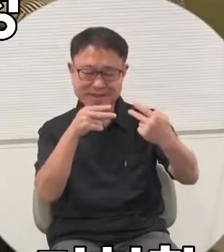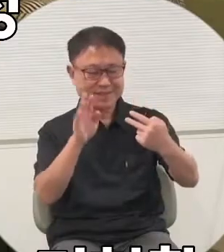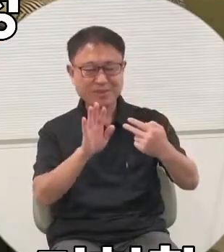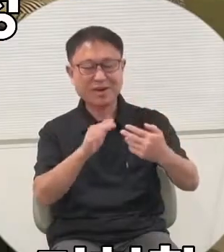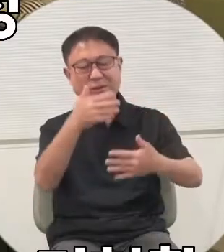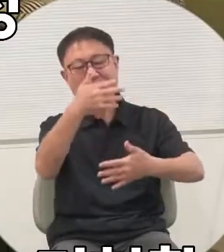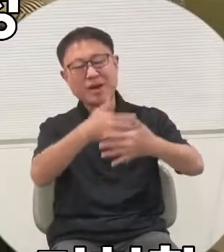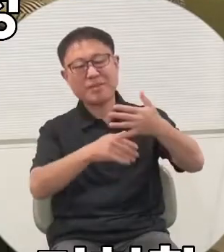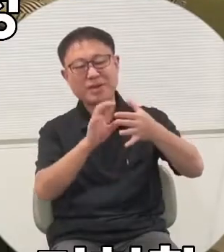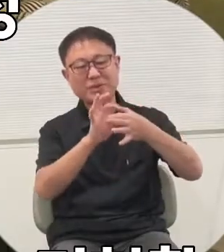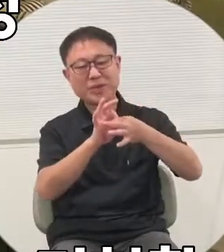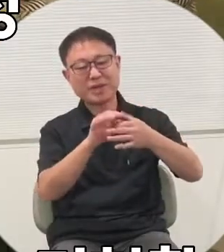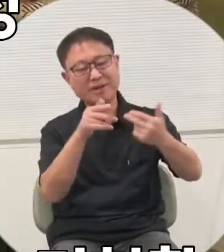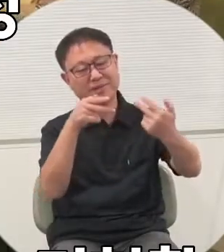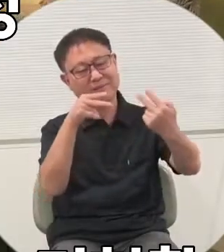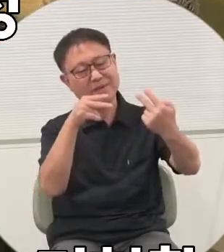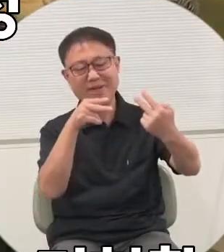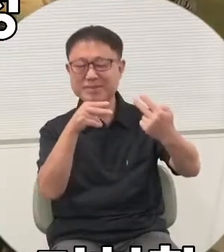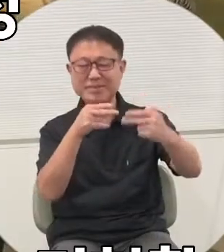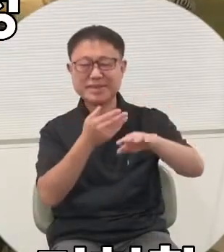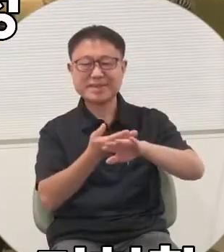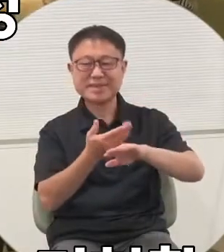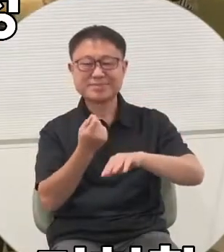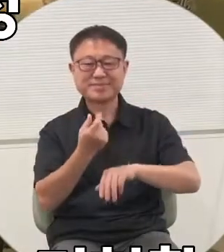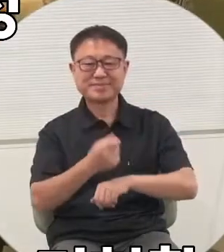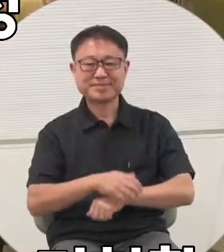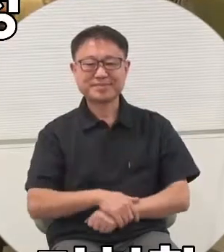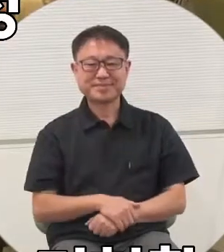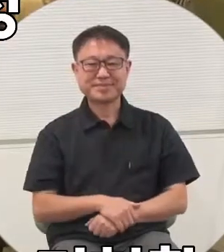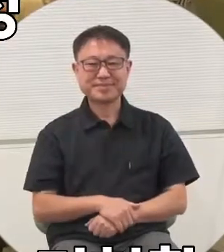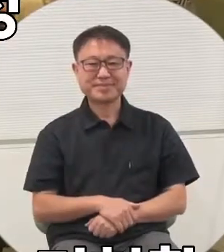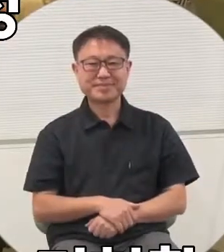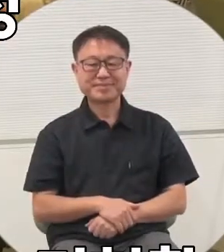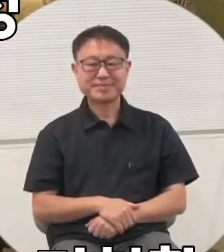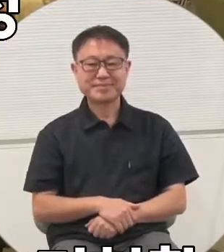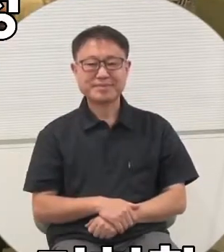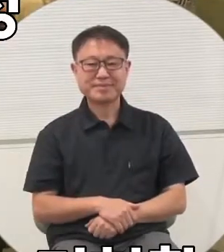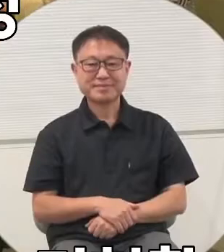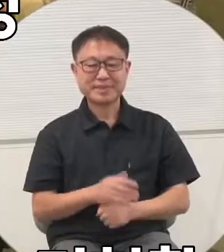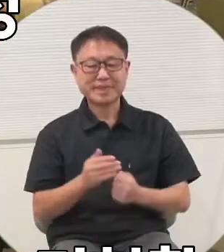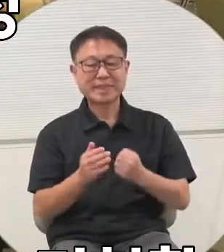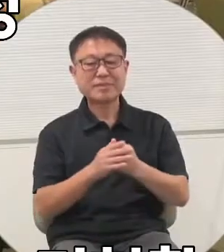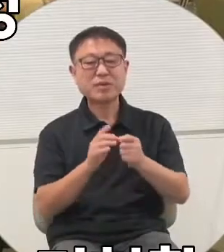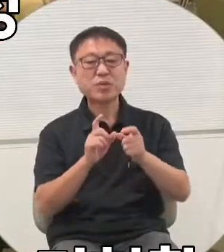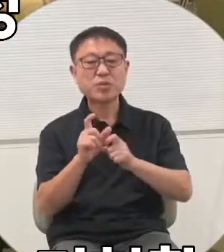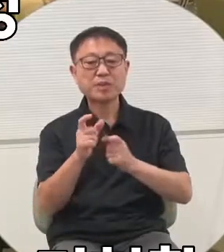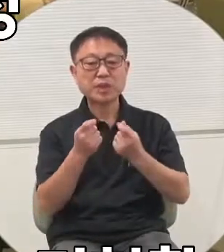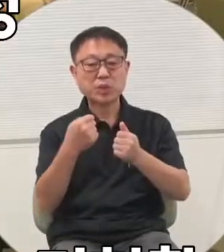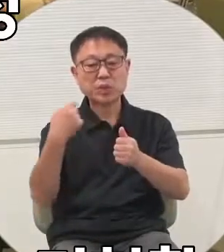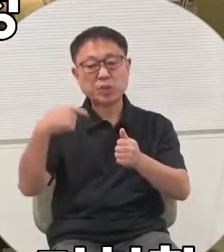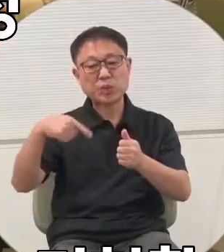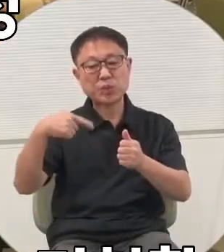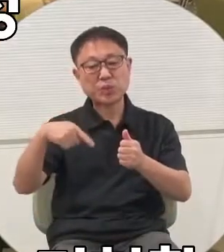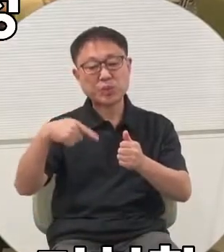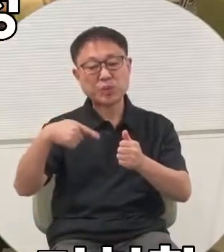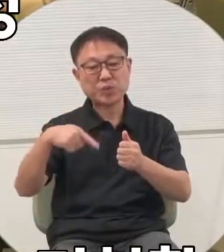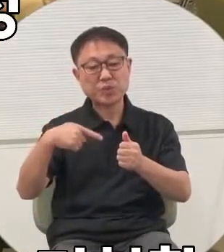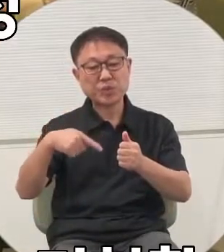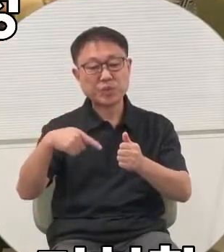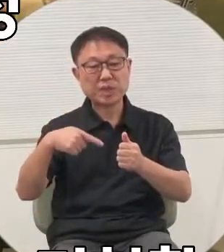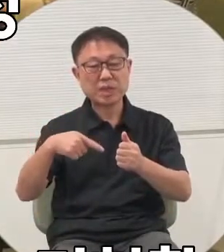통해서 너무 필요한 거죠. 맞아요. 그래서 그것도 고민스럽고 교육이 또 굉장히 많잖아요.